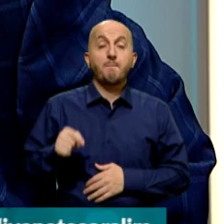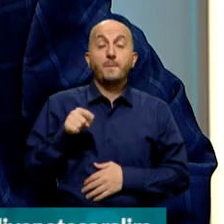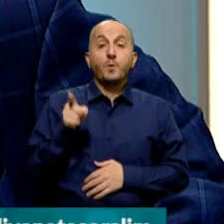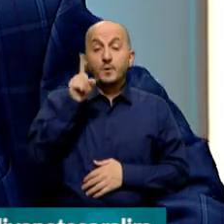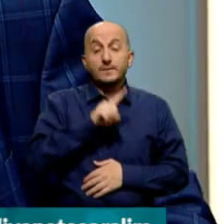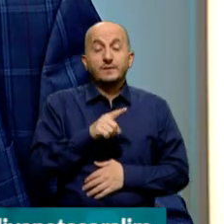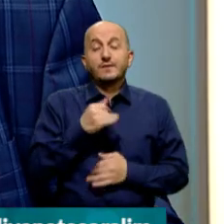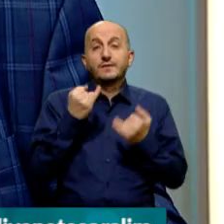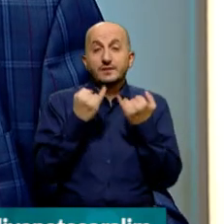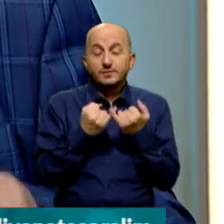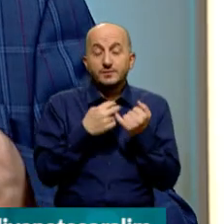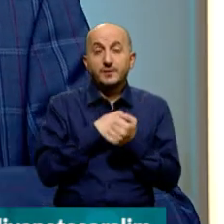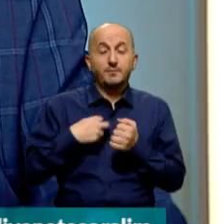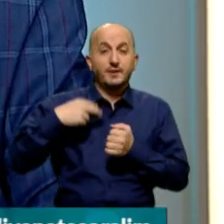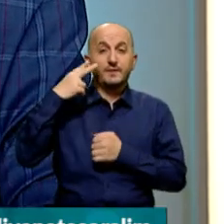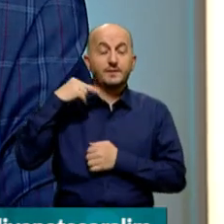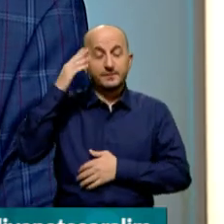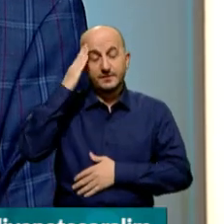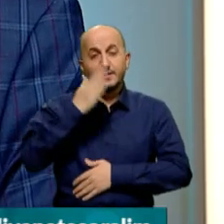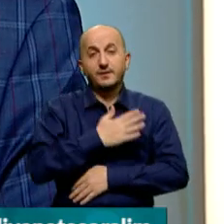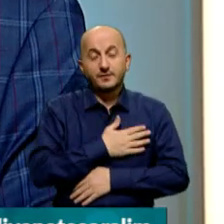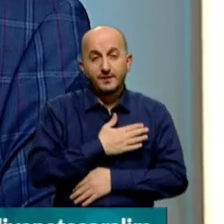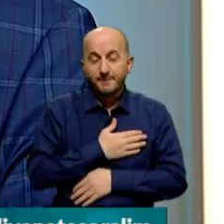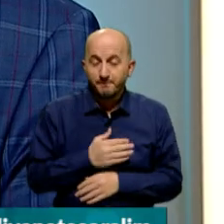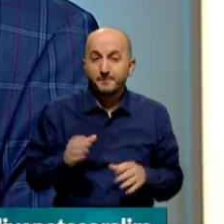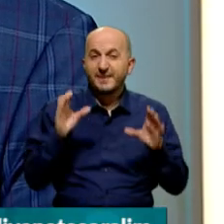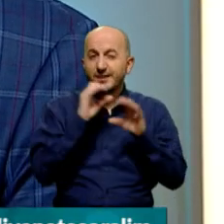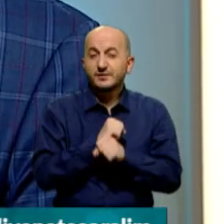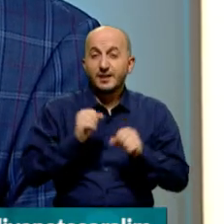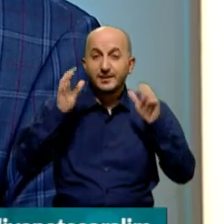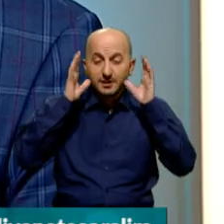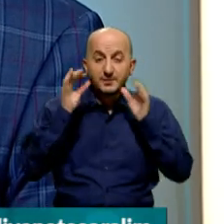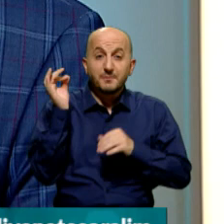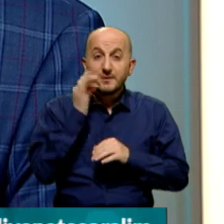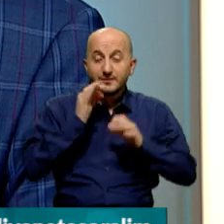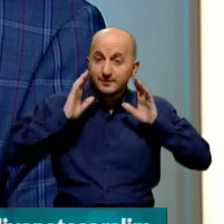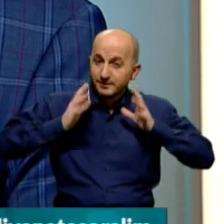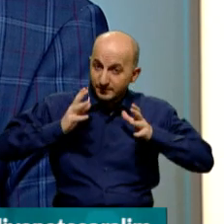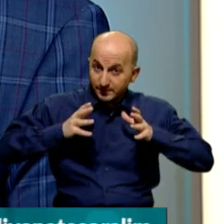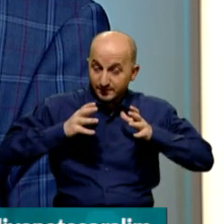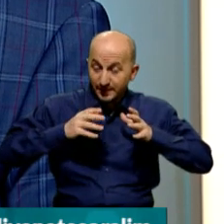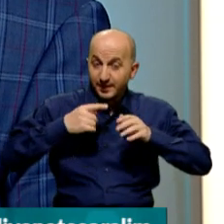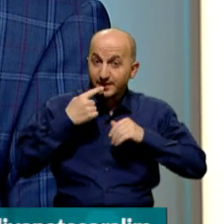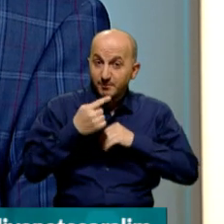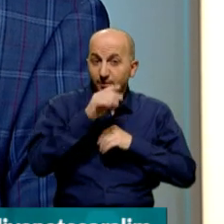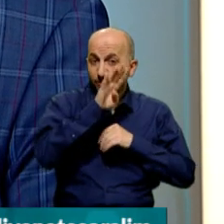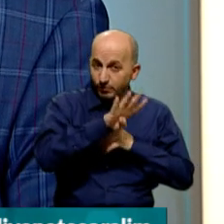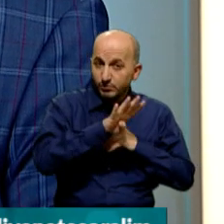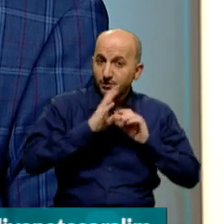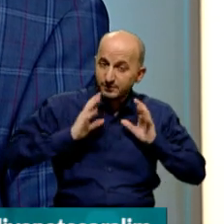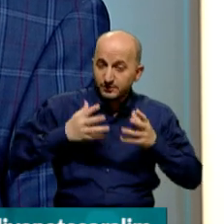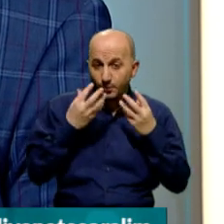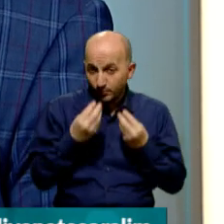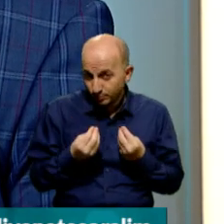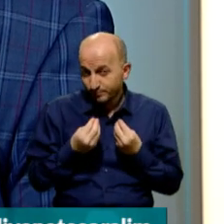dolayısıyla kardeşimiz Peygamber Aleyhisselatü Vesselam'ın gece namazına benzeterek kılacaksa, demek ki dört